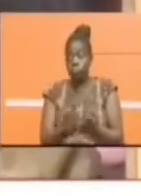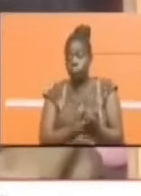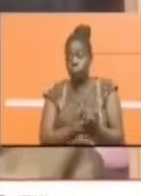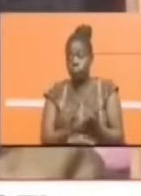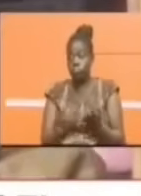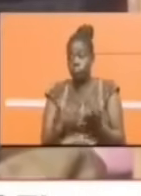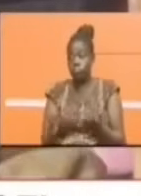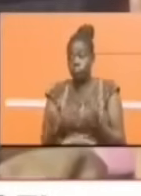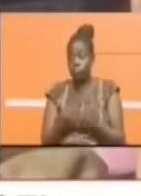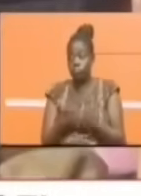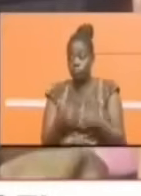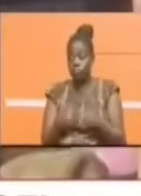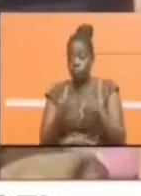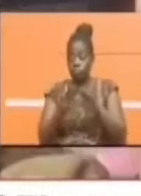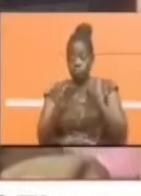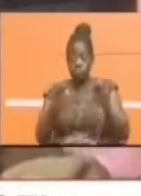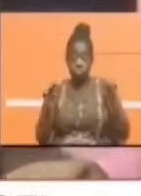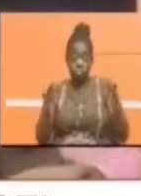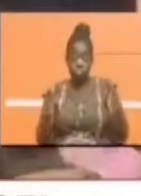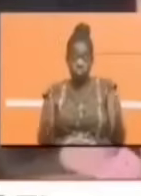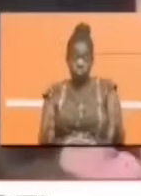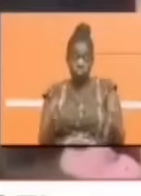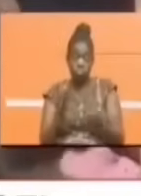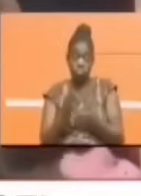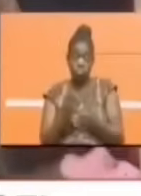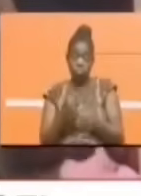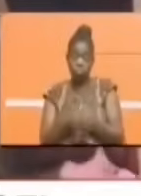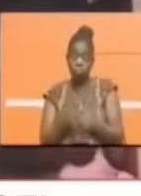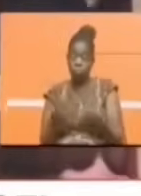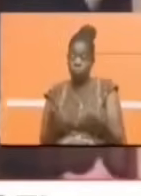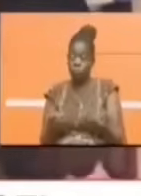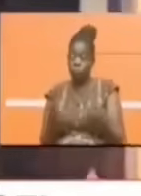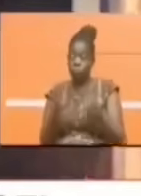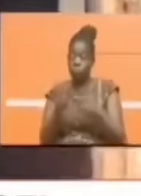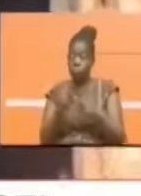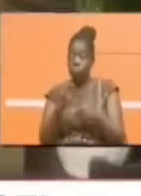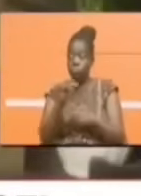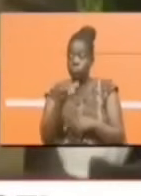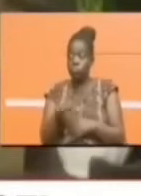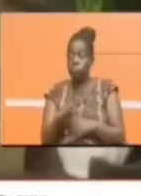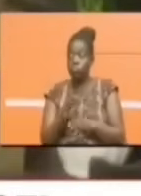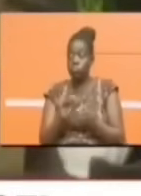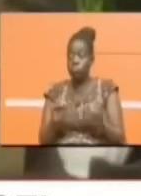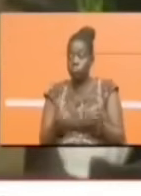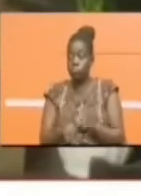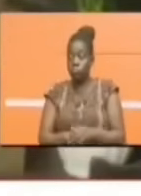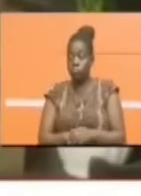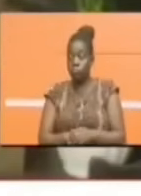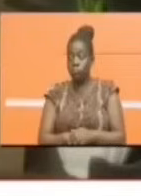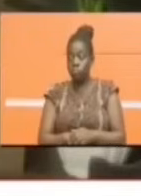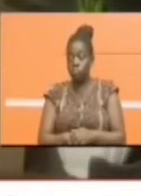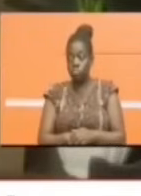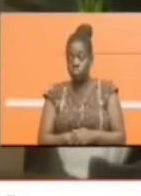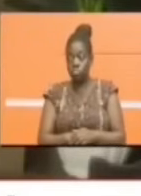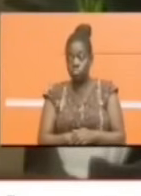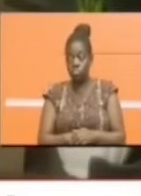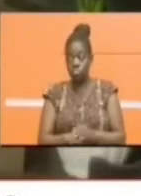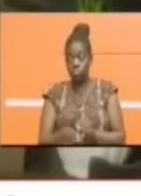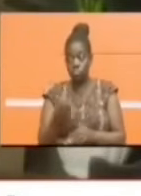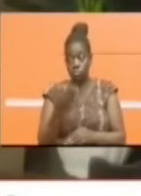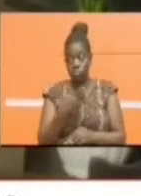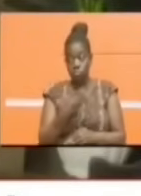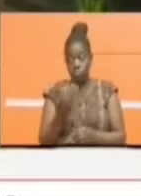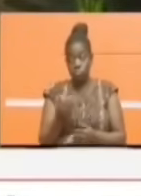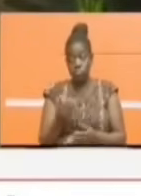emmere omukozi agibasanza ku dining oluusi mu bisenge byabwe. Naye wamusana si bwe kiri. Embeera wano omwana omuwala nyambako ku